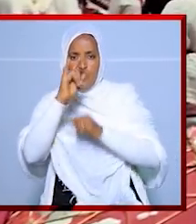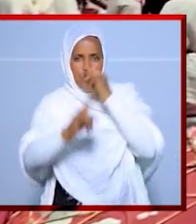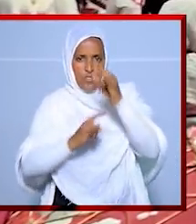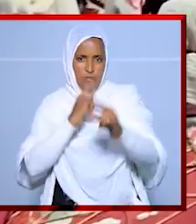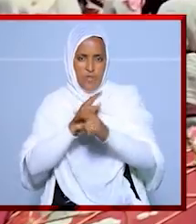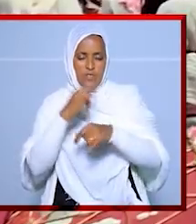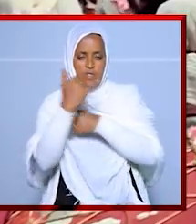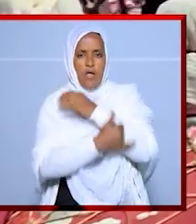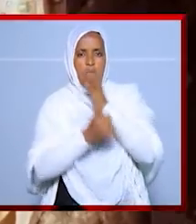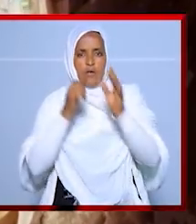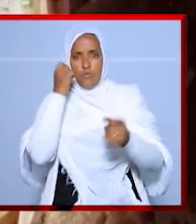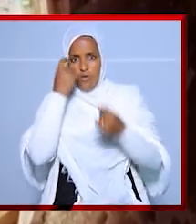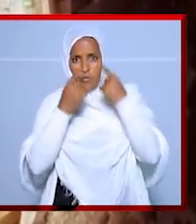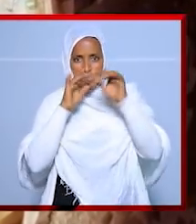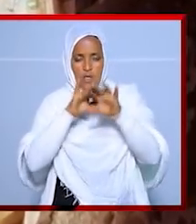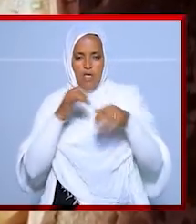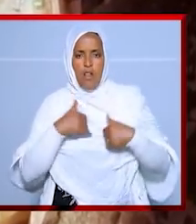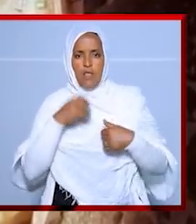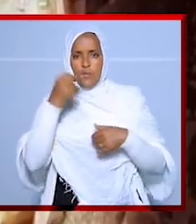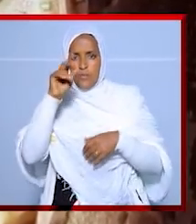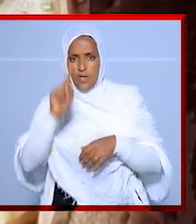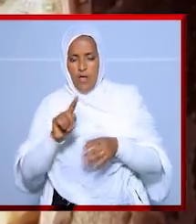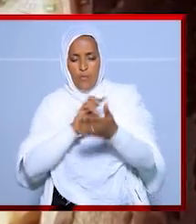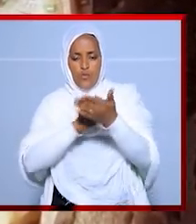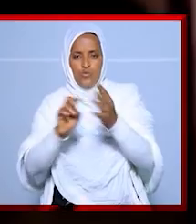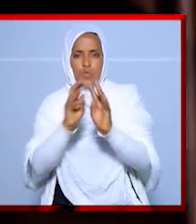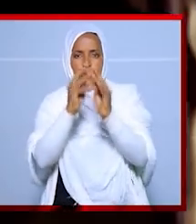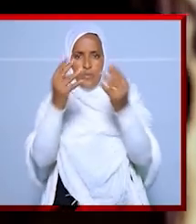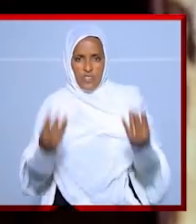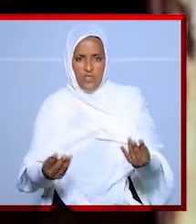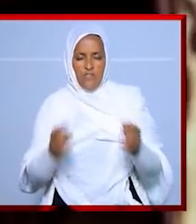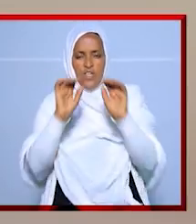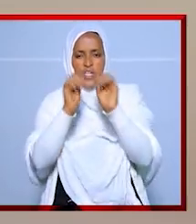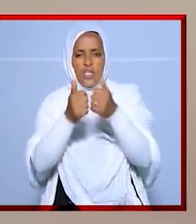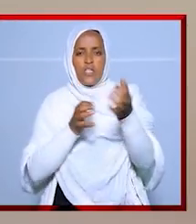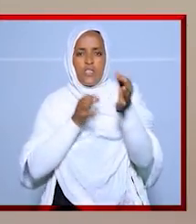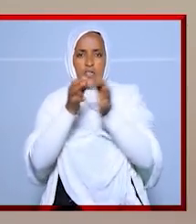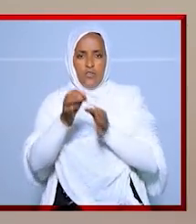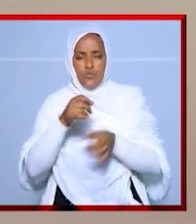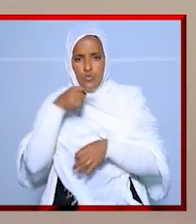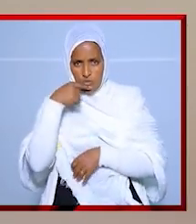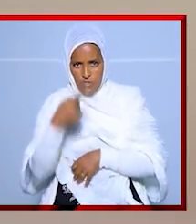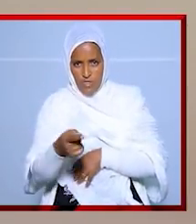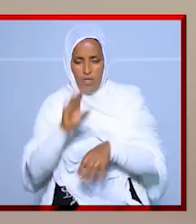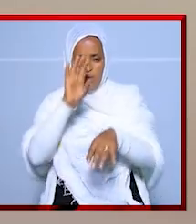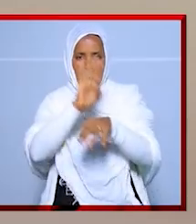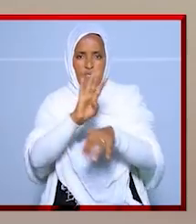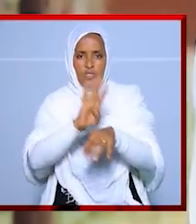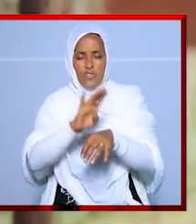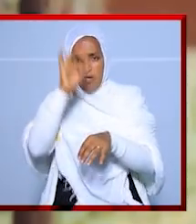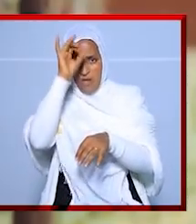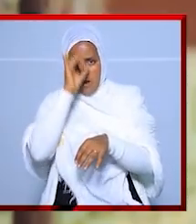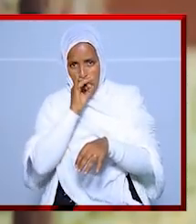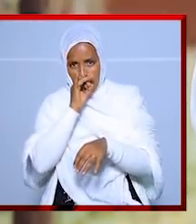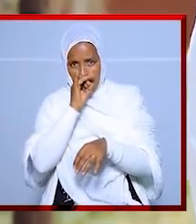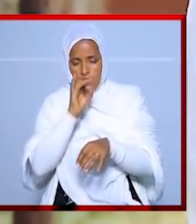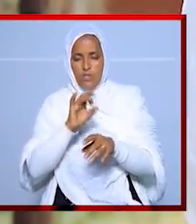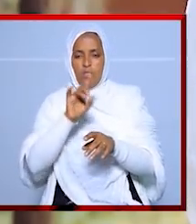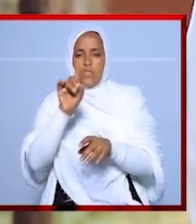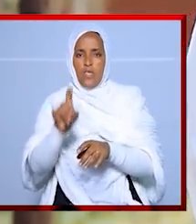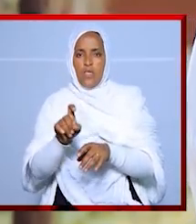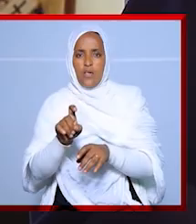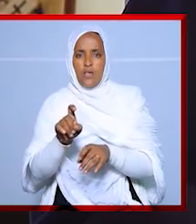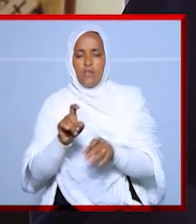በተለያዩ ዘመናት ሀገራዊ መግባባት ላይ ያላት ሚና በቅዱሳት መጻሕፍት እንዴት ተገልጧል ስንል የቤተክርስቲያናችን